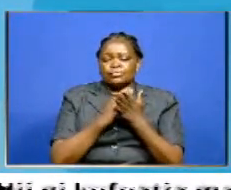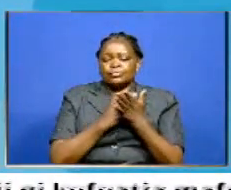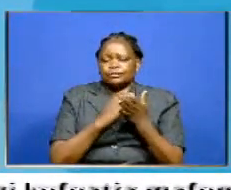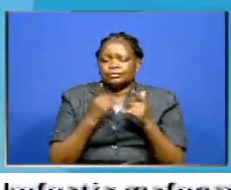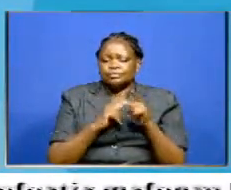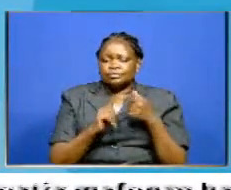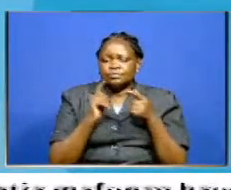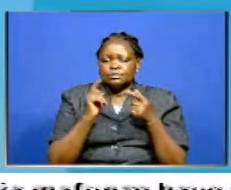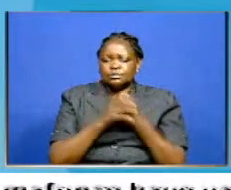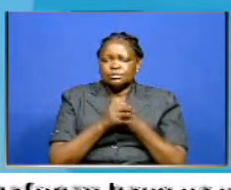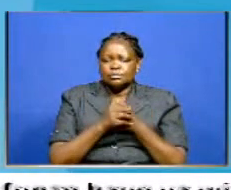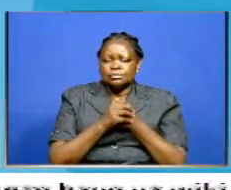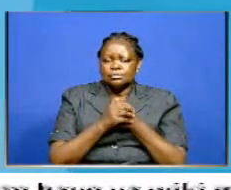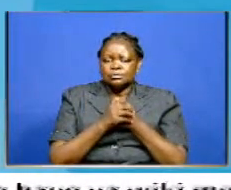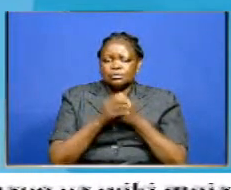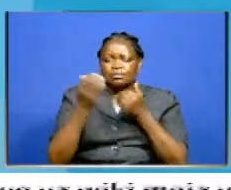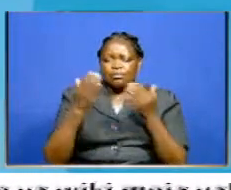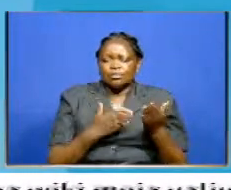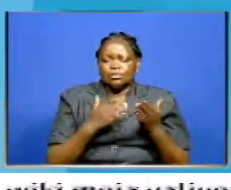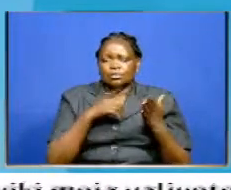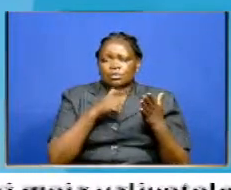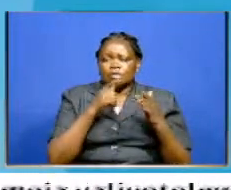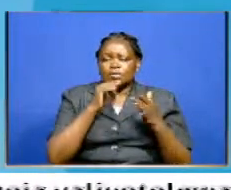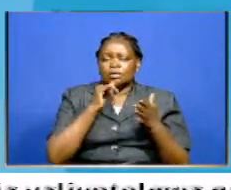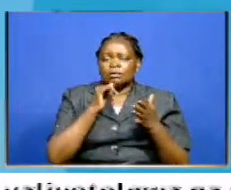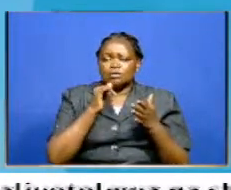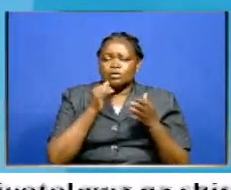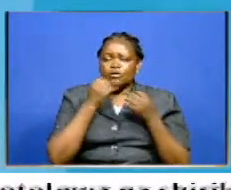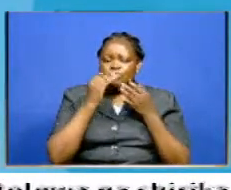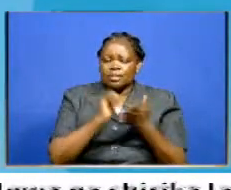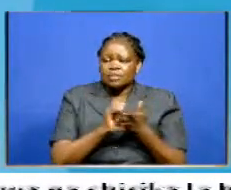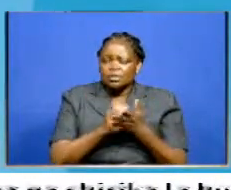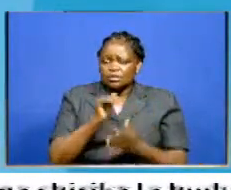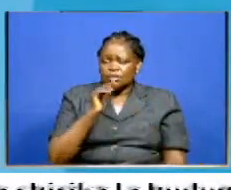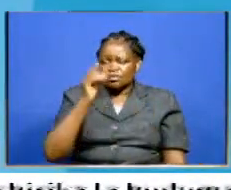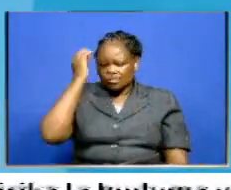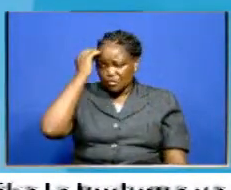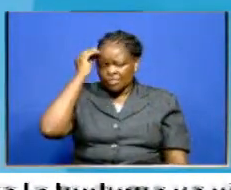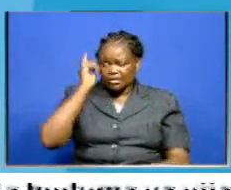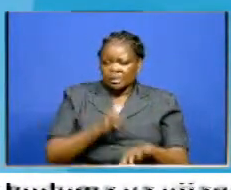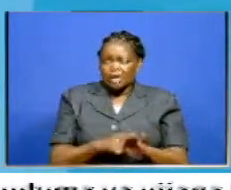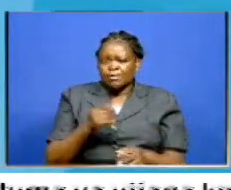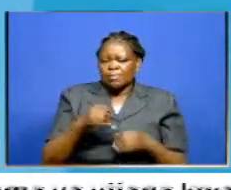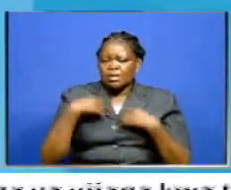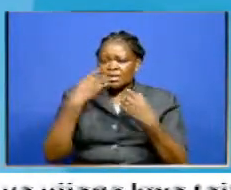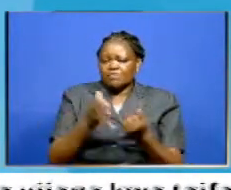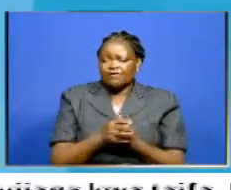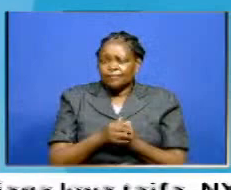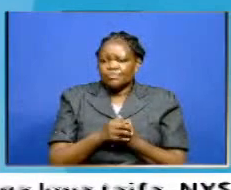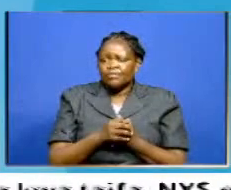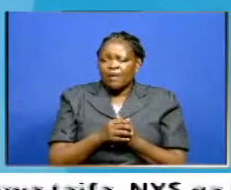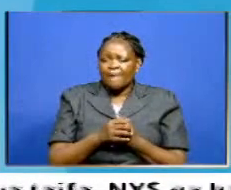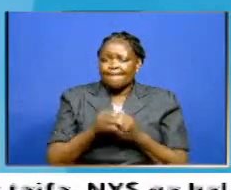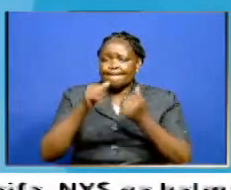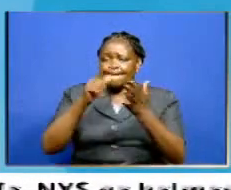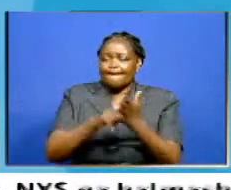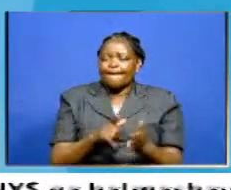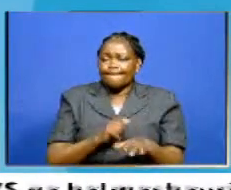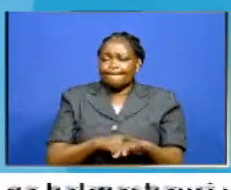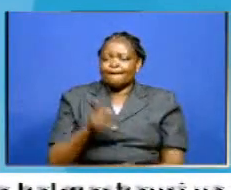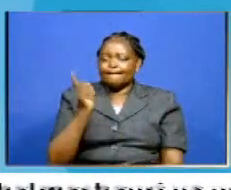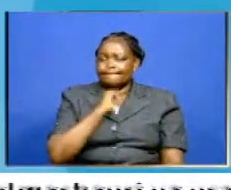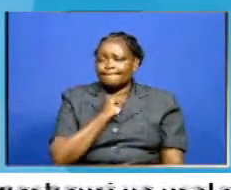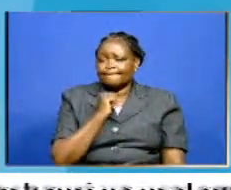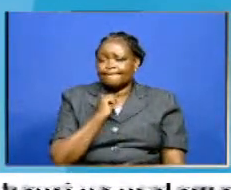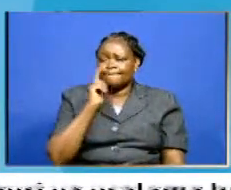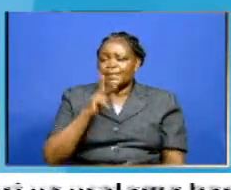hizi SAPs ndio zilileta huu mfumo kwamba mwanafunzi akishapatiwa ule mkopo akimaliza shule